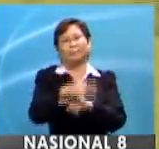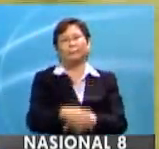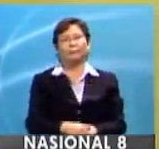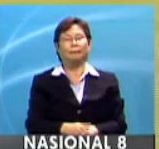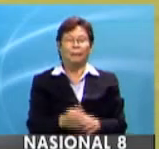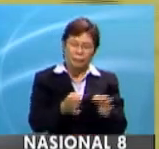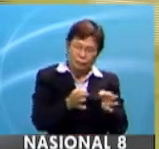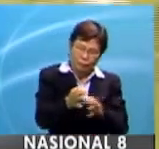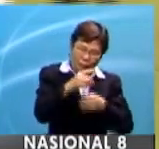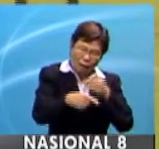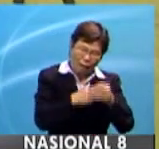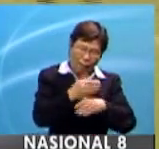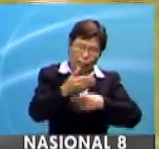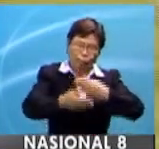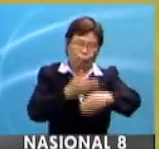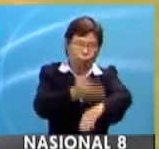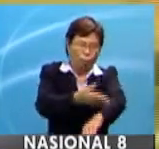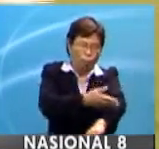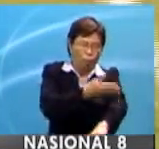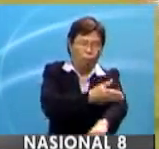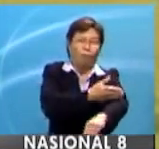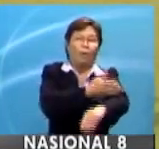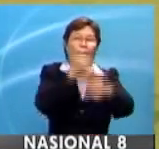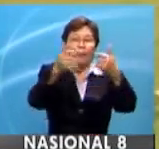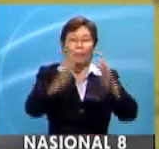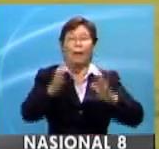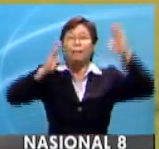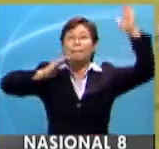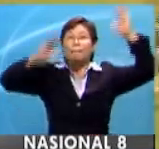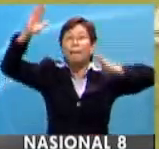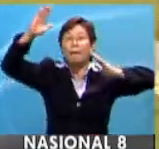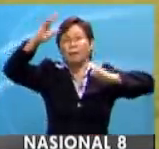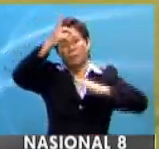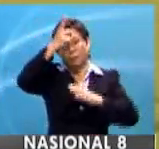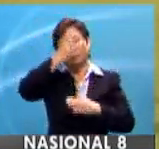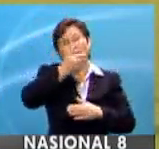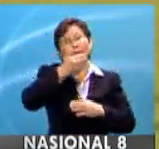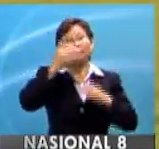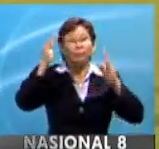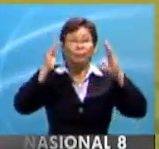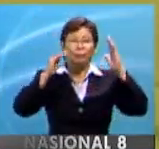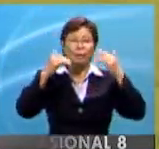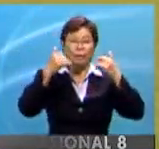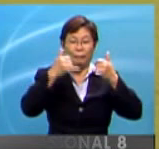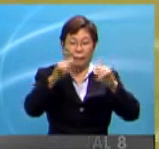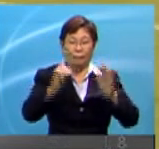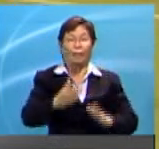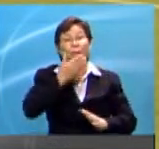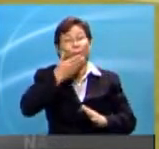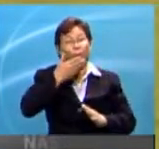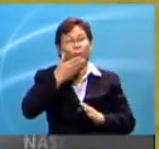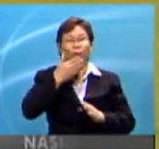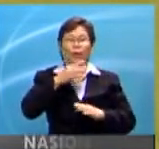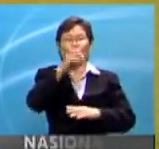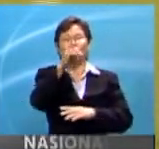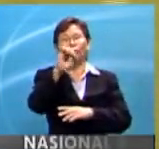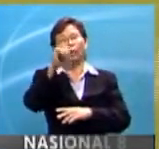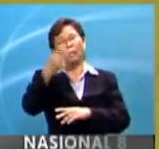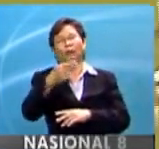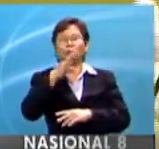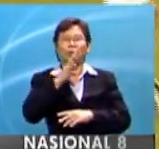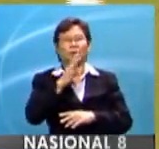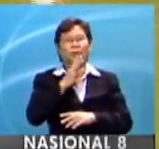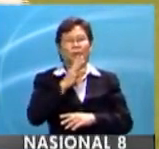mengulas mengenai prestasi harimau muda dolah menyatakan mereka sudah cukup pakej hanya perlu kurangkan